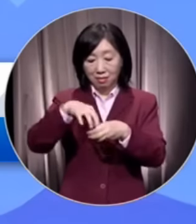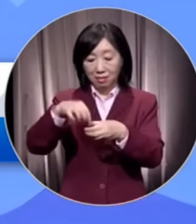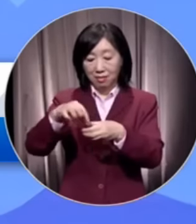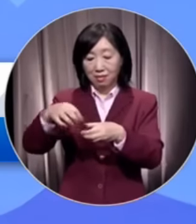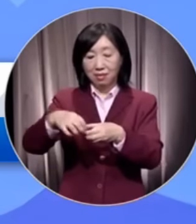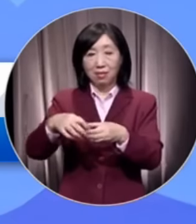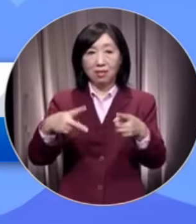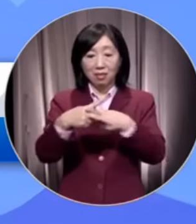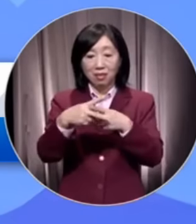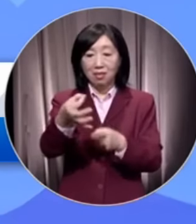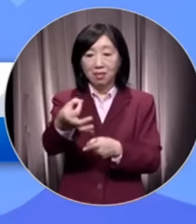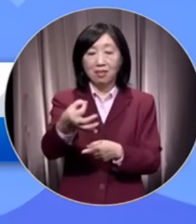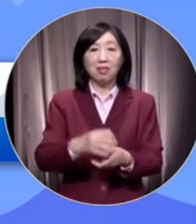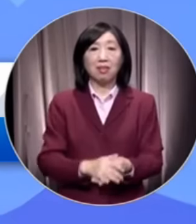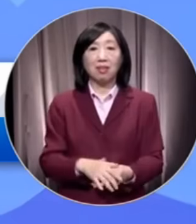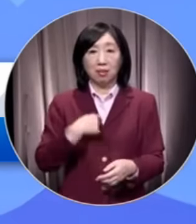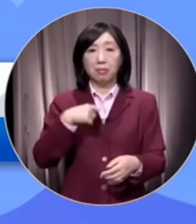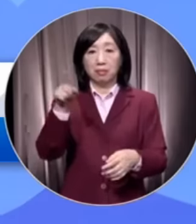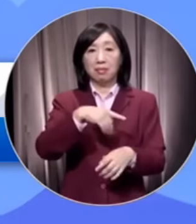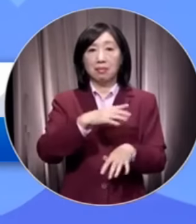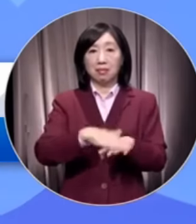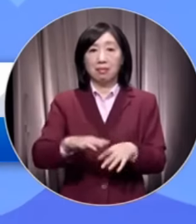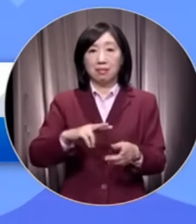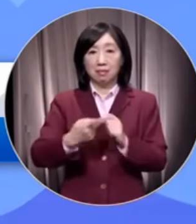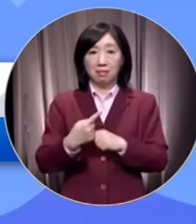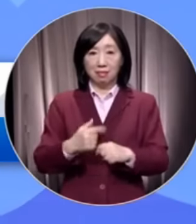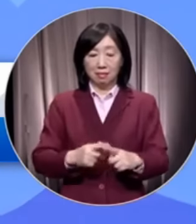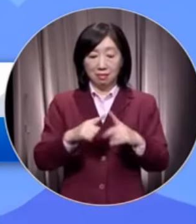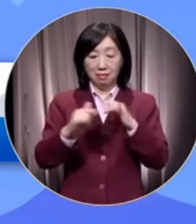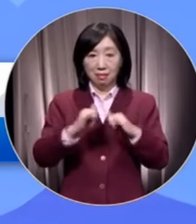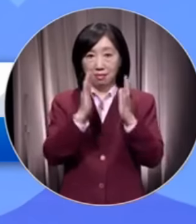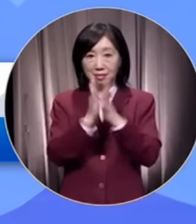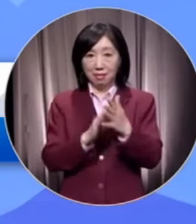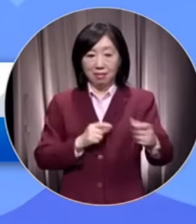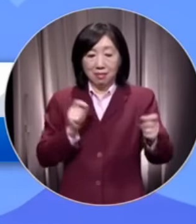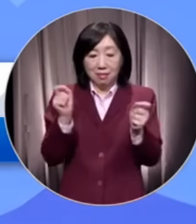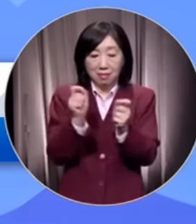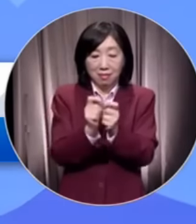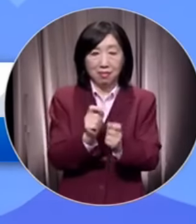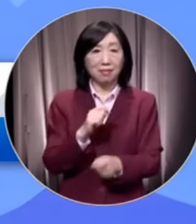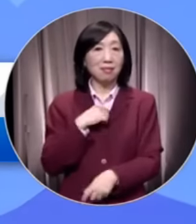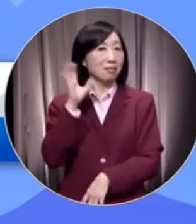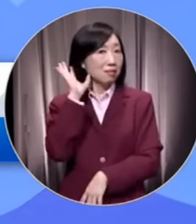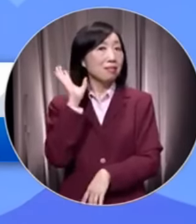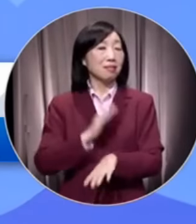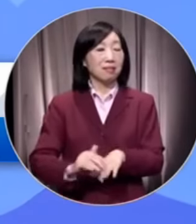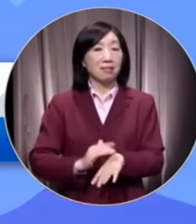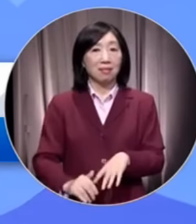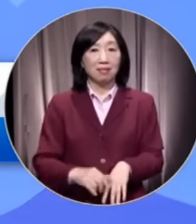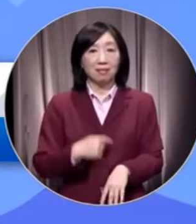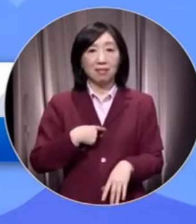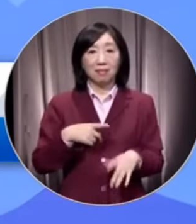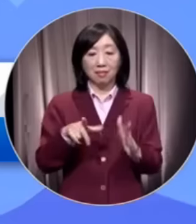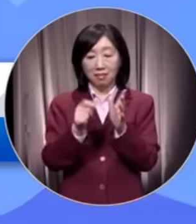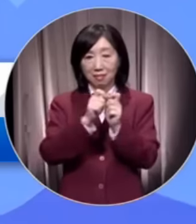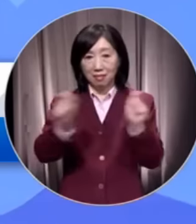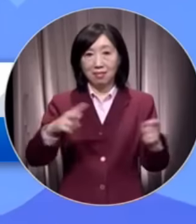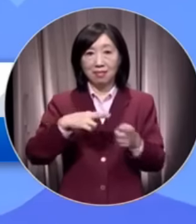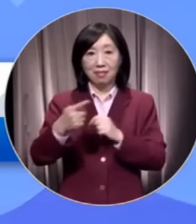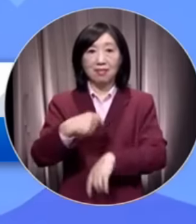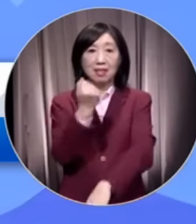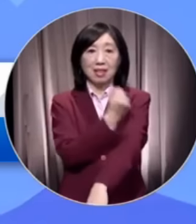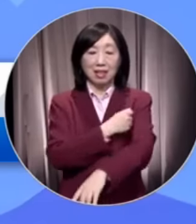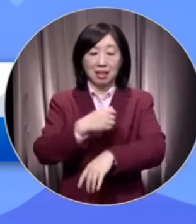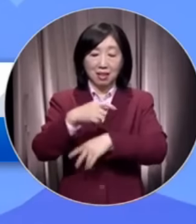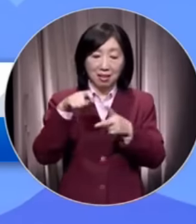样我们才会真正的跟人民在一起，才会真正的去倾听人民的声音。我们长期以来跟弱势者在一起，跟劳工在